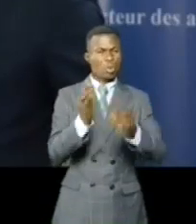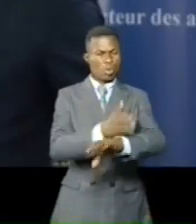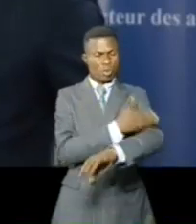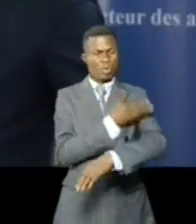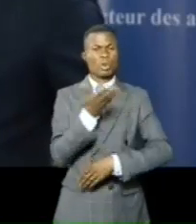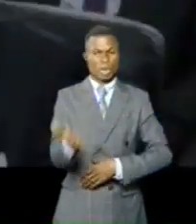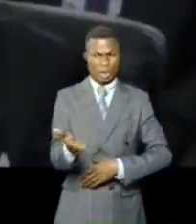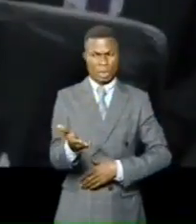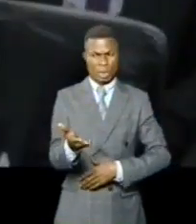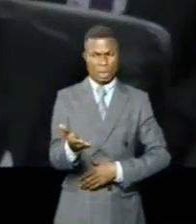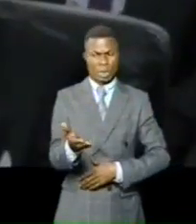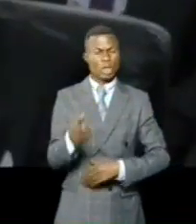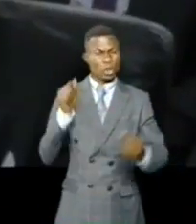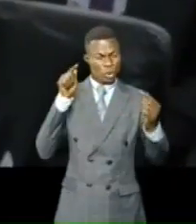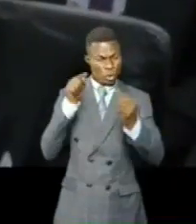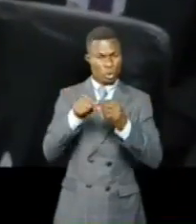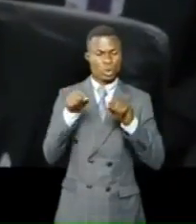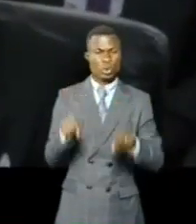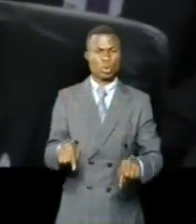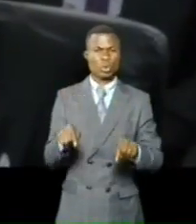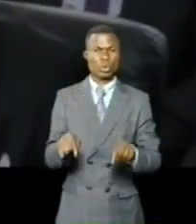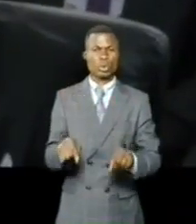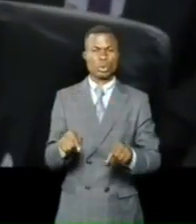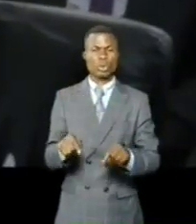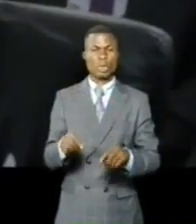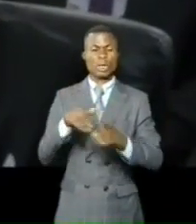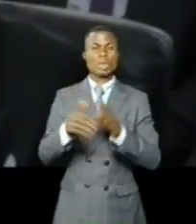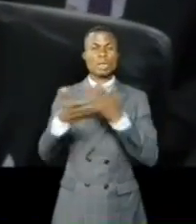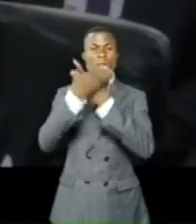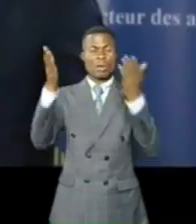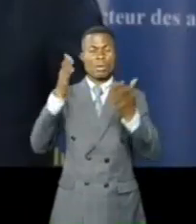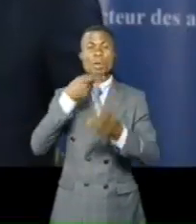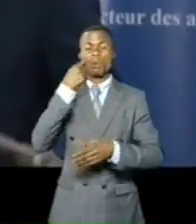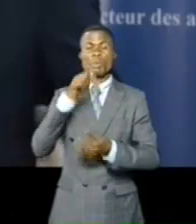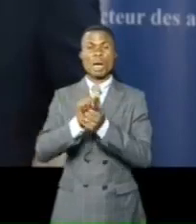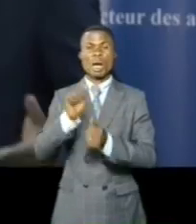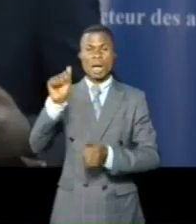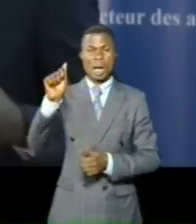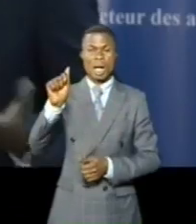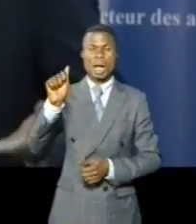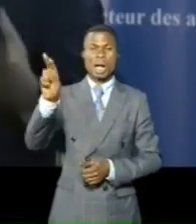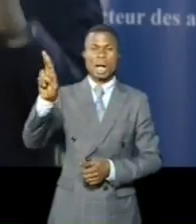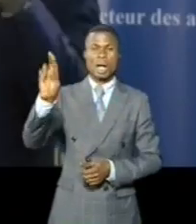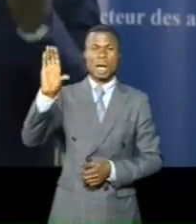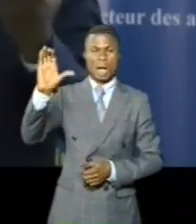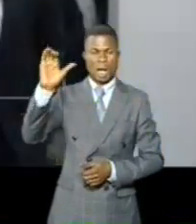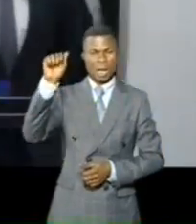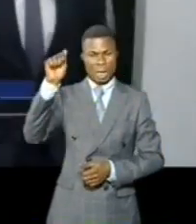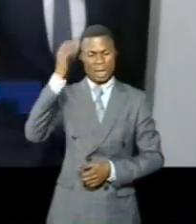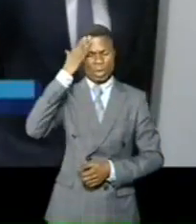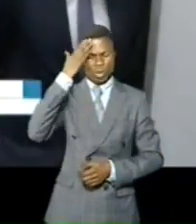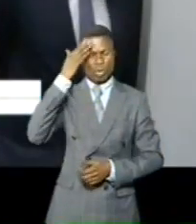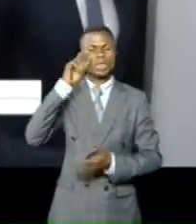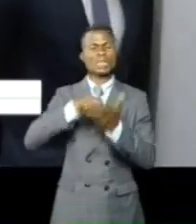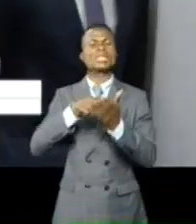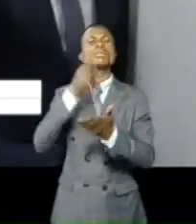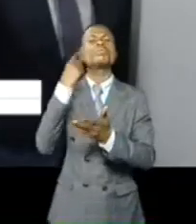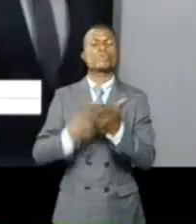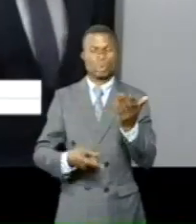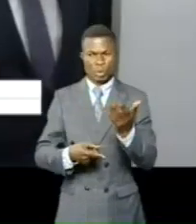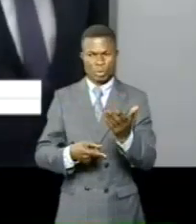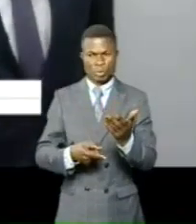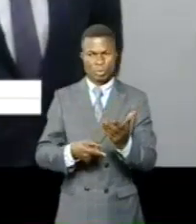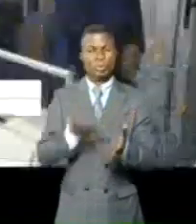l'orbite de telle manière qu'aujourd'hui, dans la ville, quand vous parlez de ARCA, tout le monde sait ce qu'est ARCA. Cette occasion a